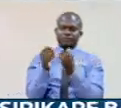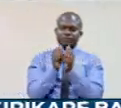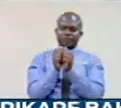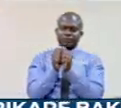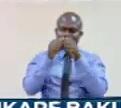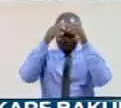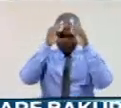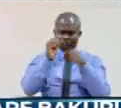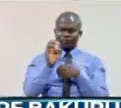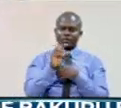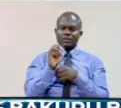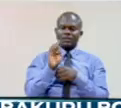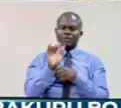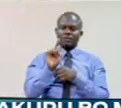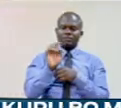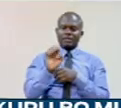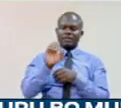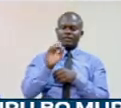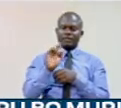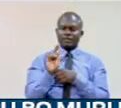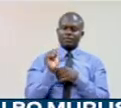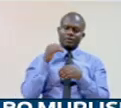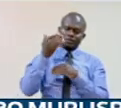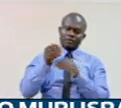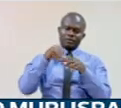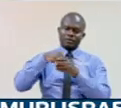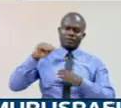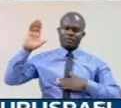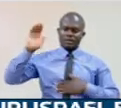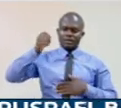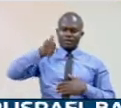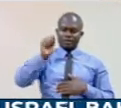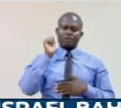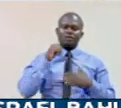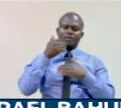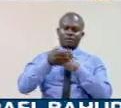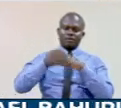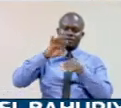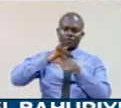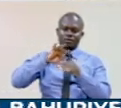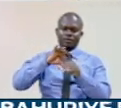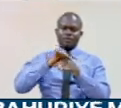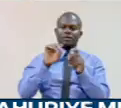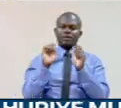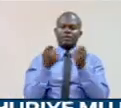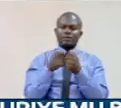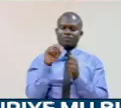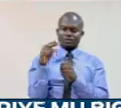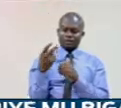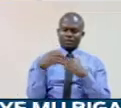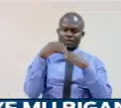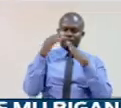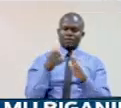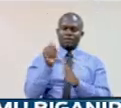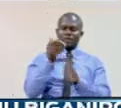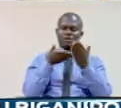wabo wa Mozambique Philippe Nyusi nyuma yo kwitabira umuhango w'irahira rye nyuma yo gutorerwa manda ya kabiri yo kuyobora